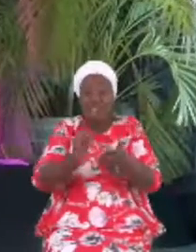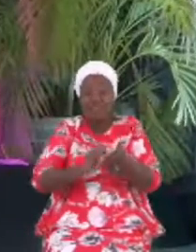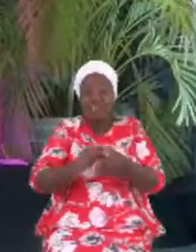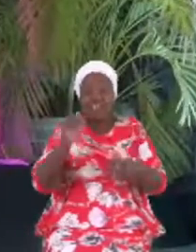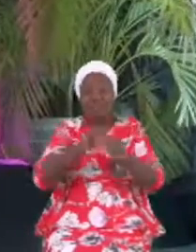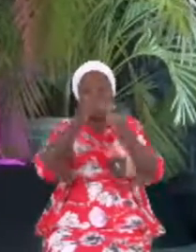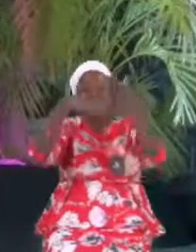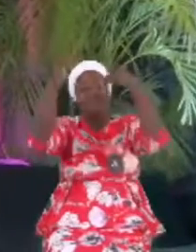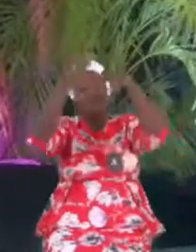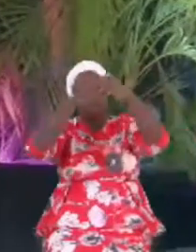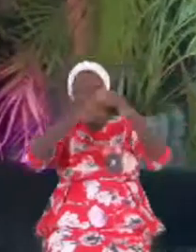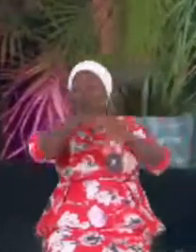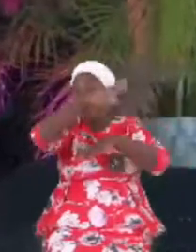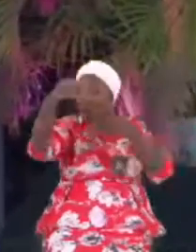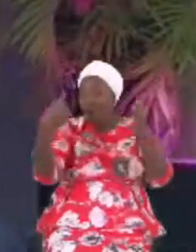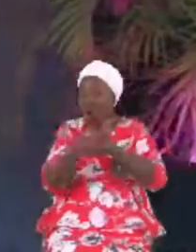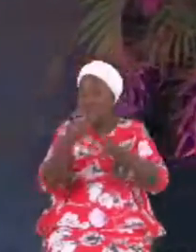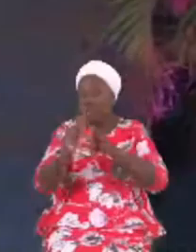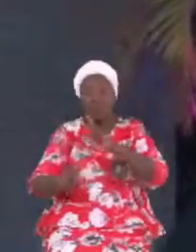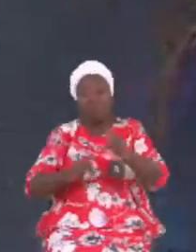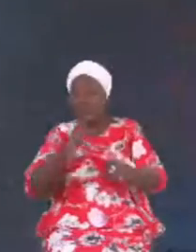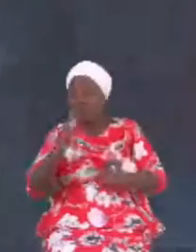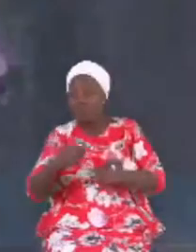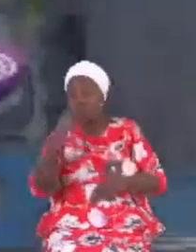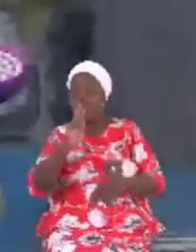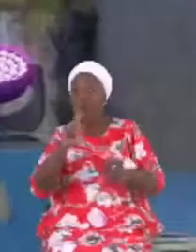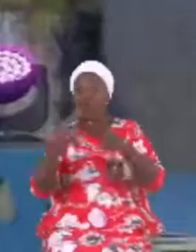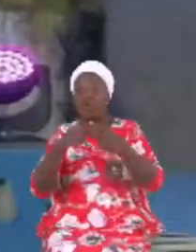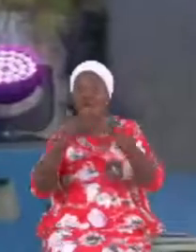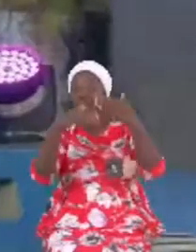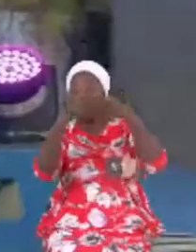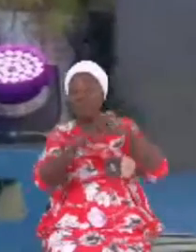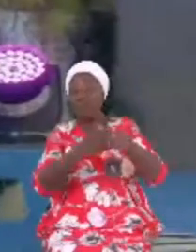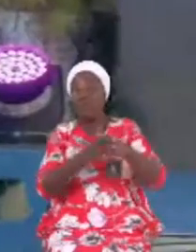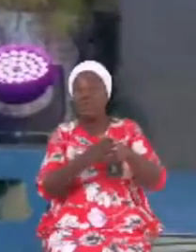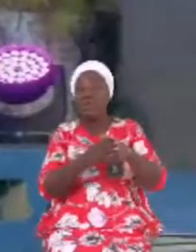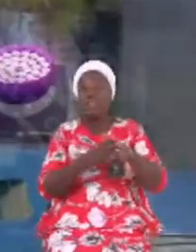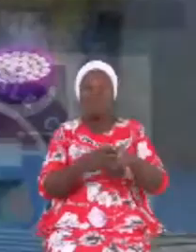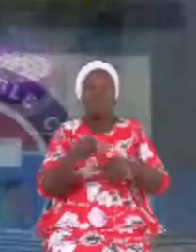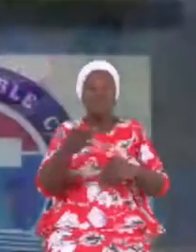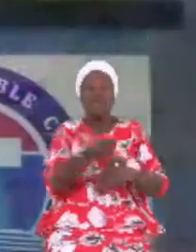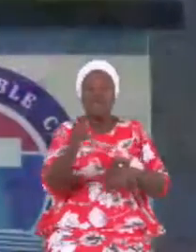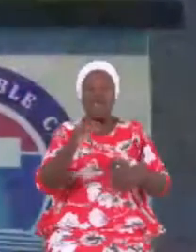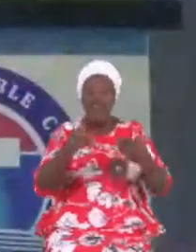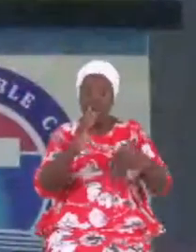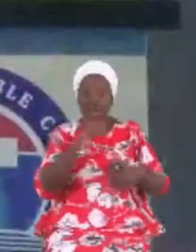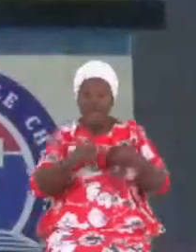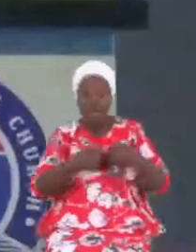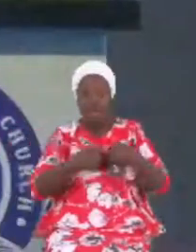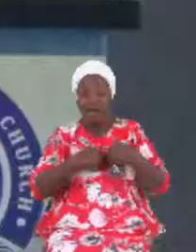des premiers-nés inscrits dans les cieux, tous ceux-là qui vont au ciel, ils sont déjà